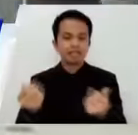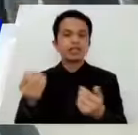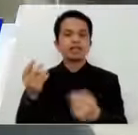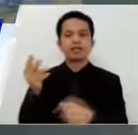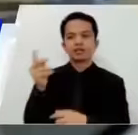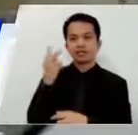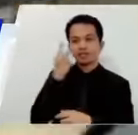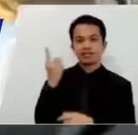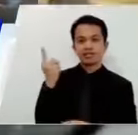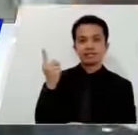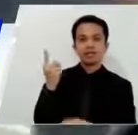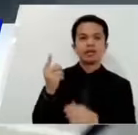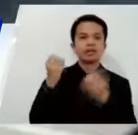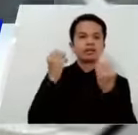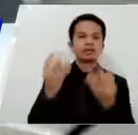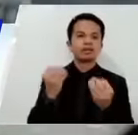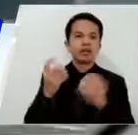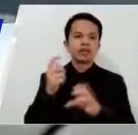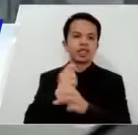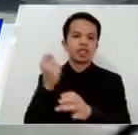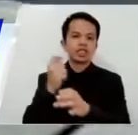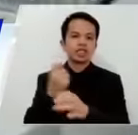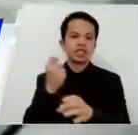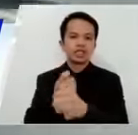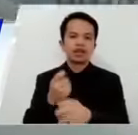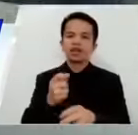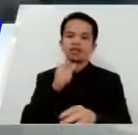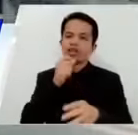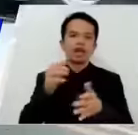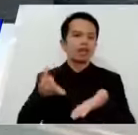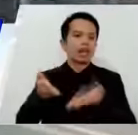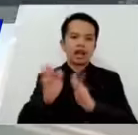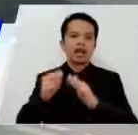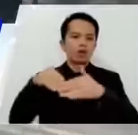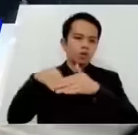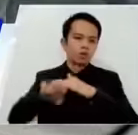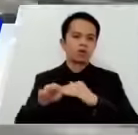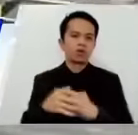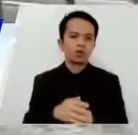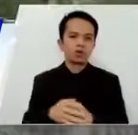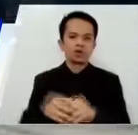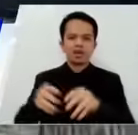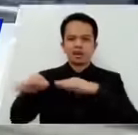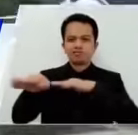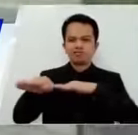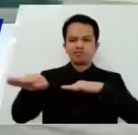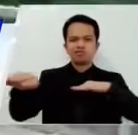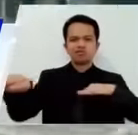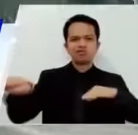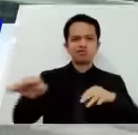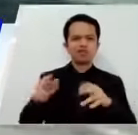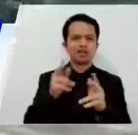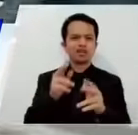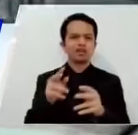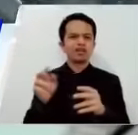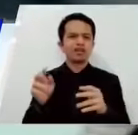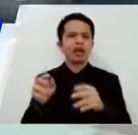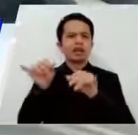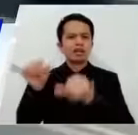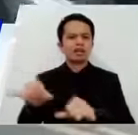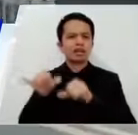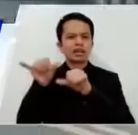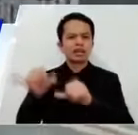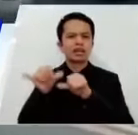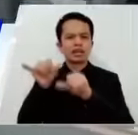na maraming container truck ang hindi pa pinapasok sa pantalan. Misturang paradahan ang Road 10 mula Bonifacio Drive hanggang Mel Lopez